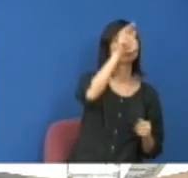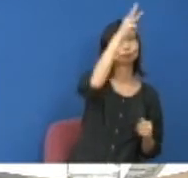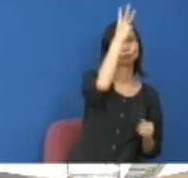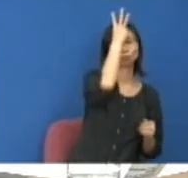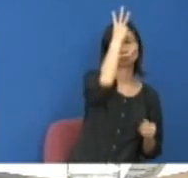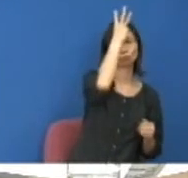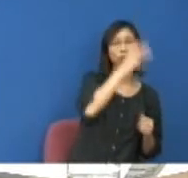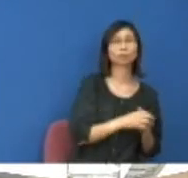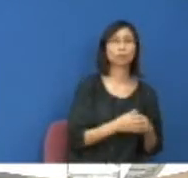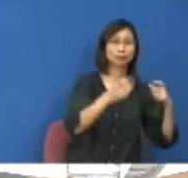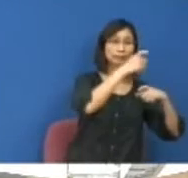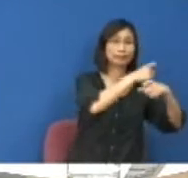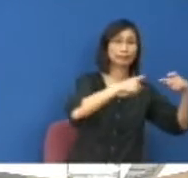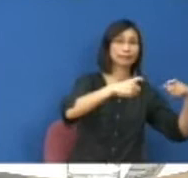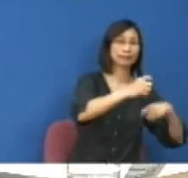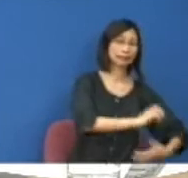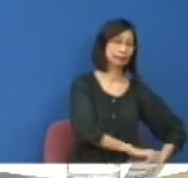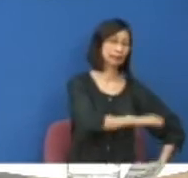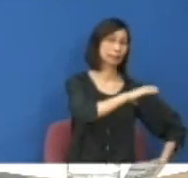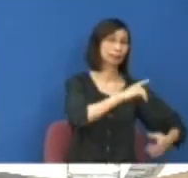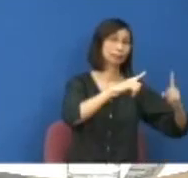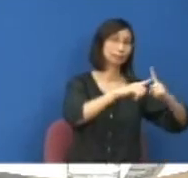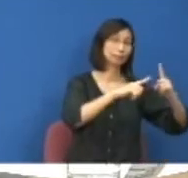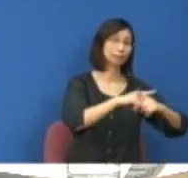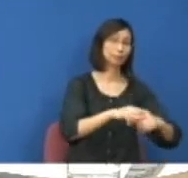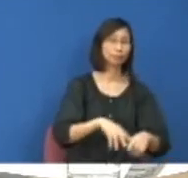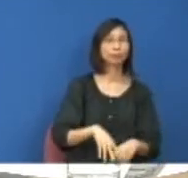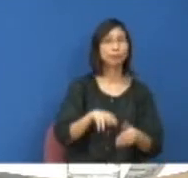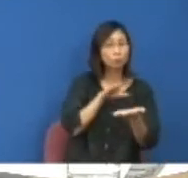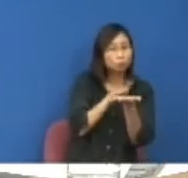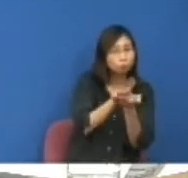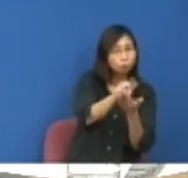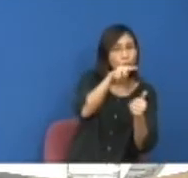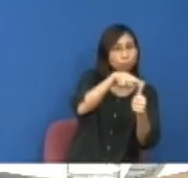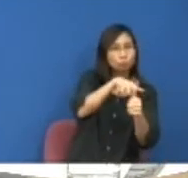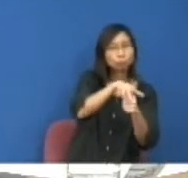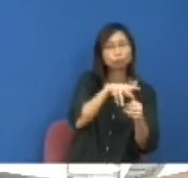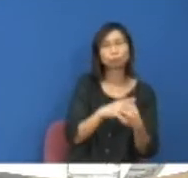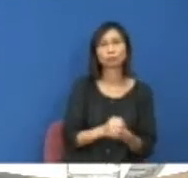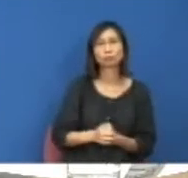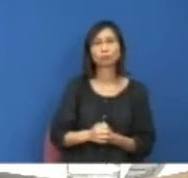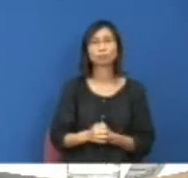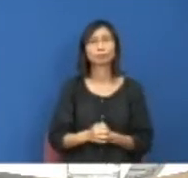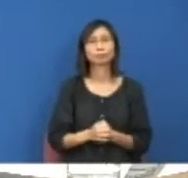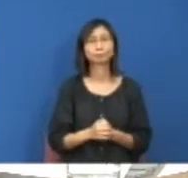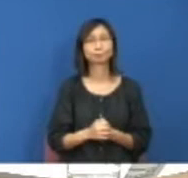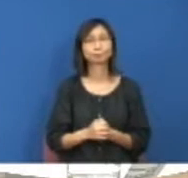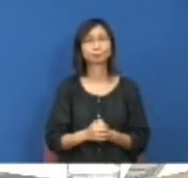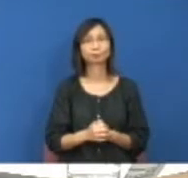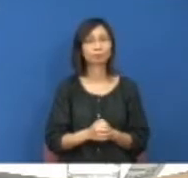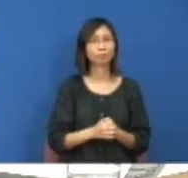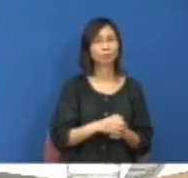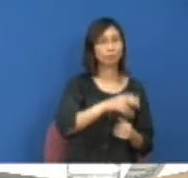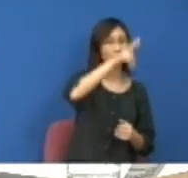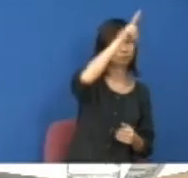有錢人啊，有權勢嘅人咧，係專制咧，已經不可同日而語。其實佢就係話將呢一個皇權